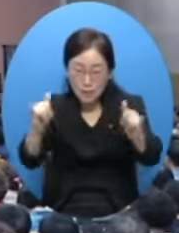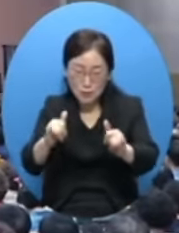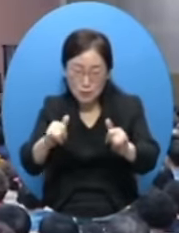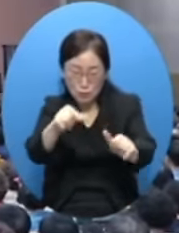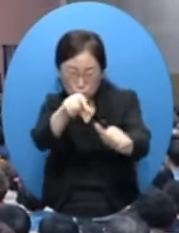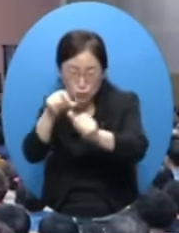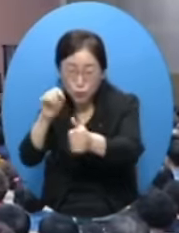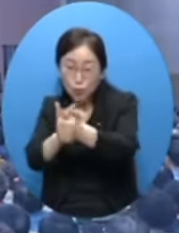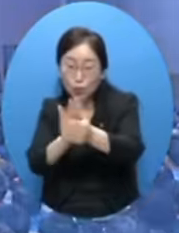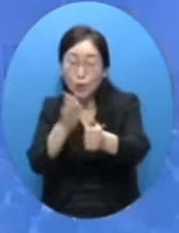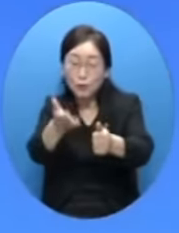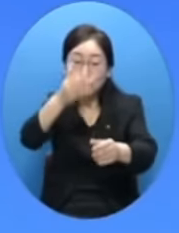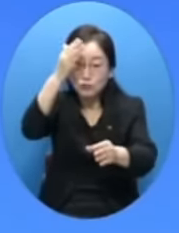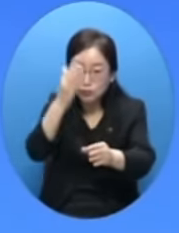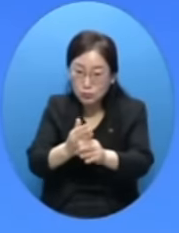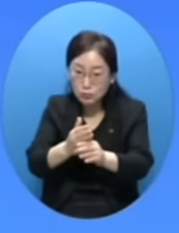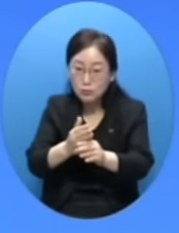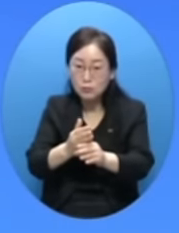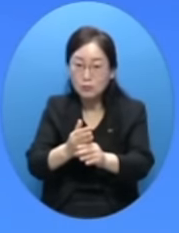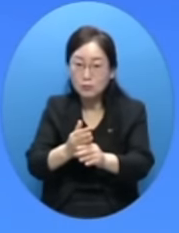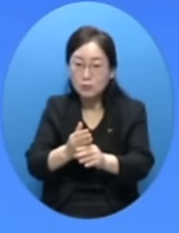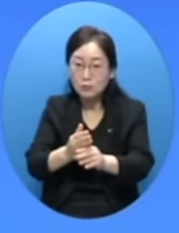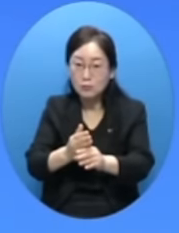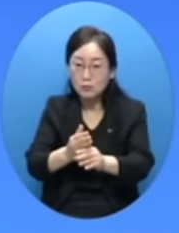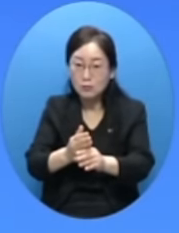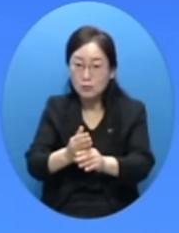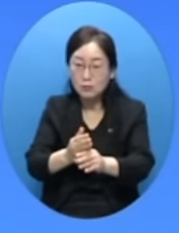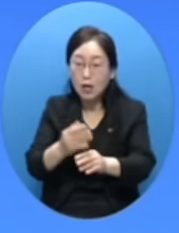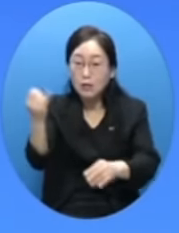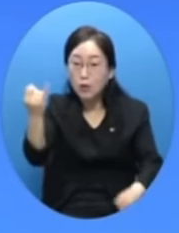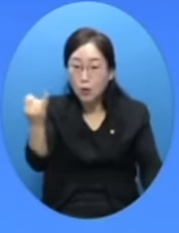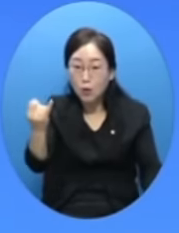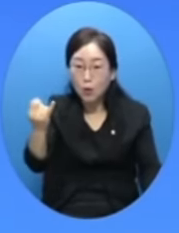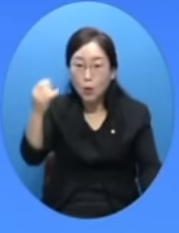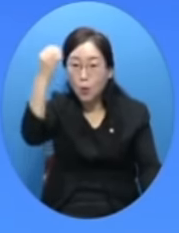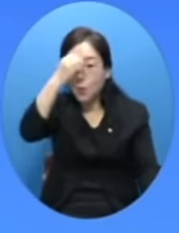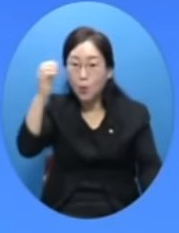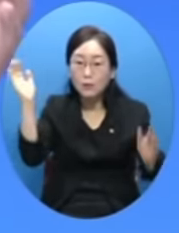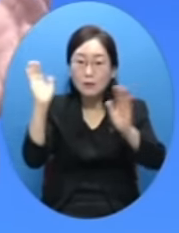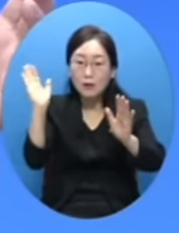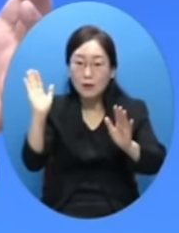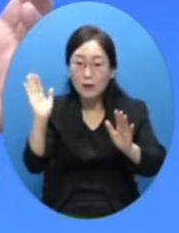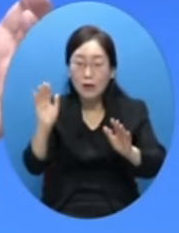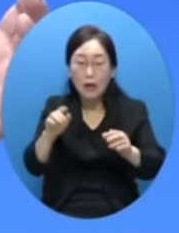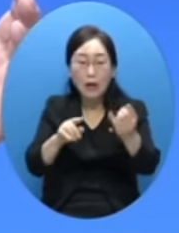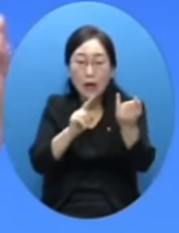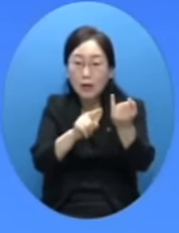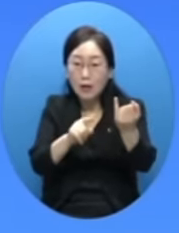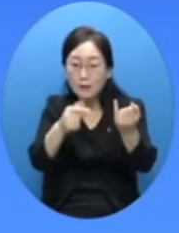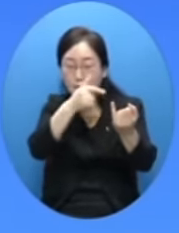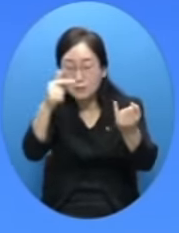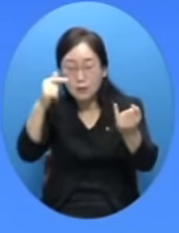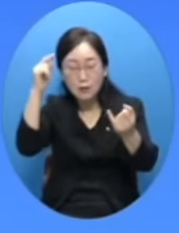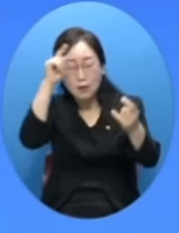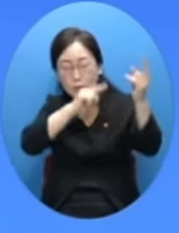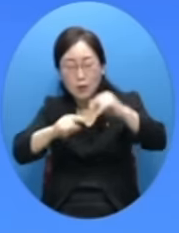있는데 아 여고생 한 명이 지금 크게 부상당해서 의식이